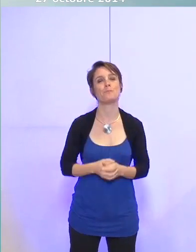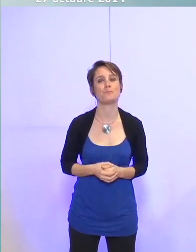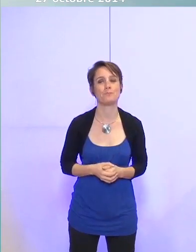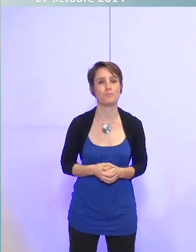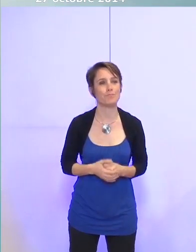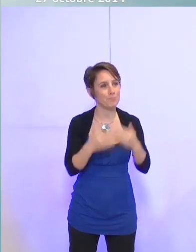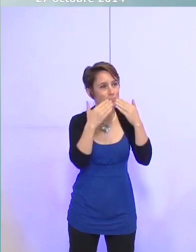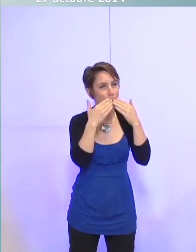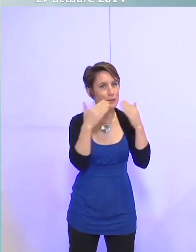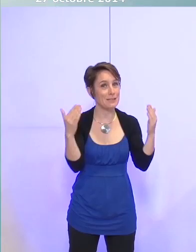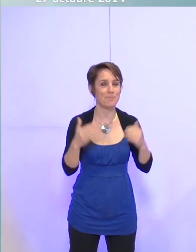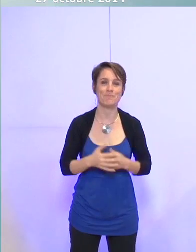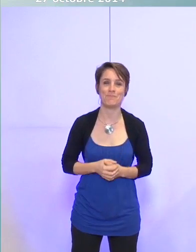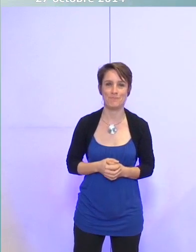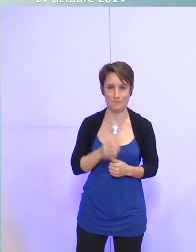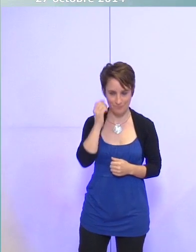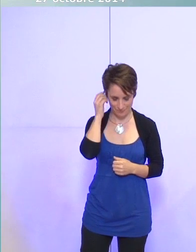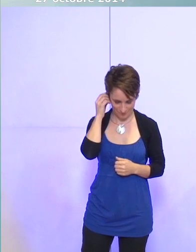Je vous remercie.